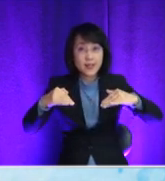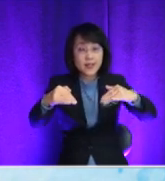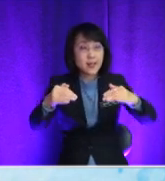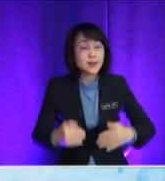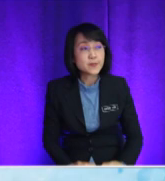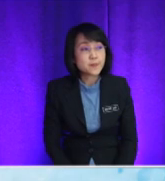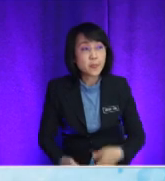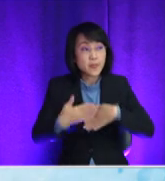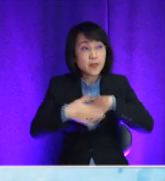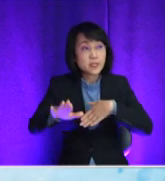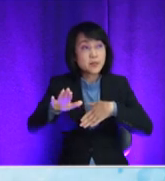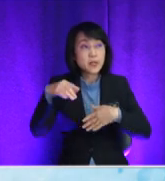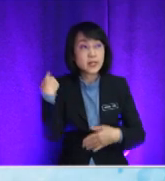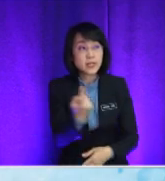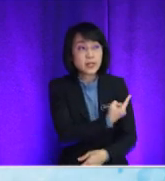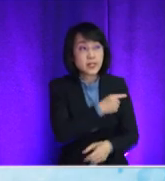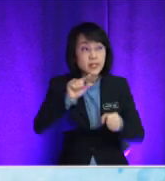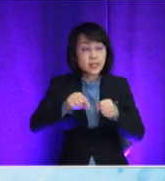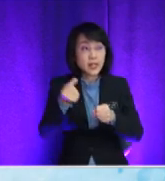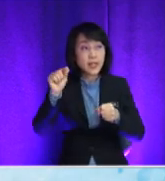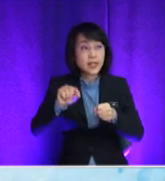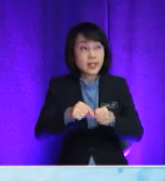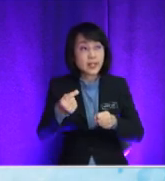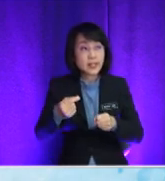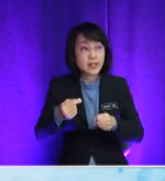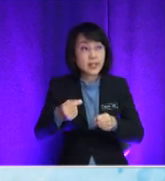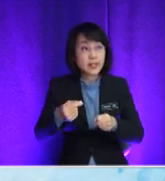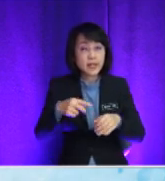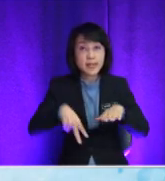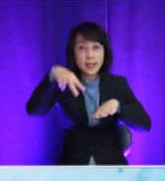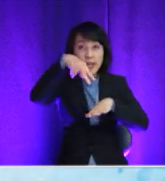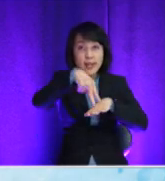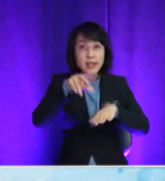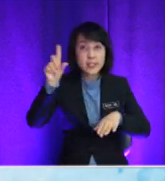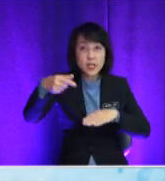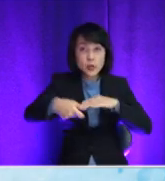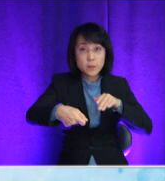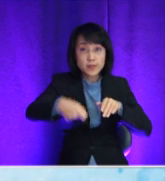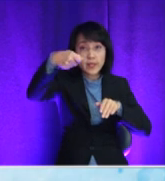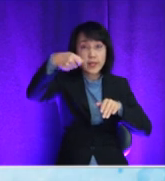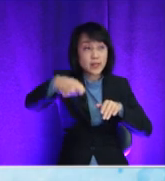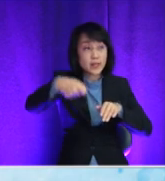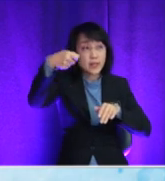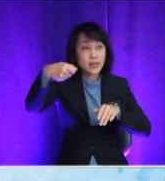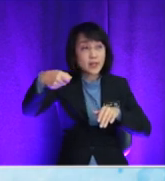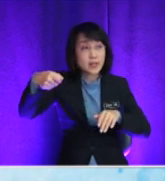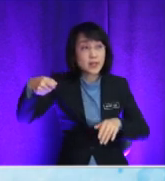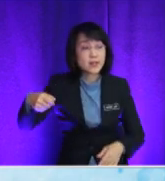saya lepas kita jahit naikkan jarum naik ke jarum